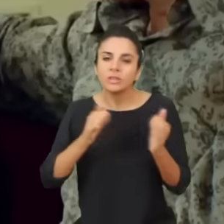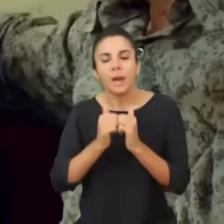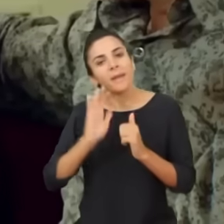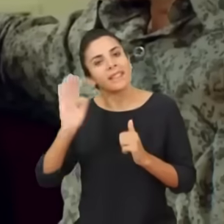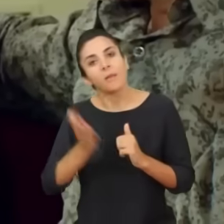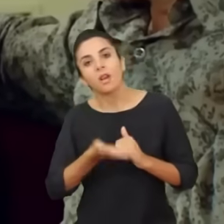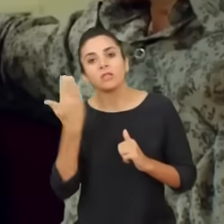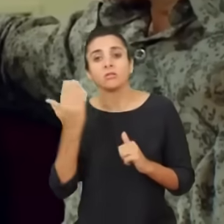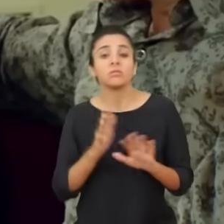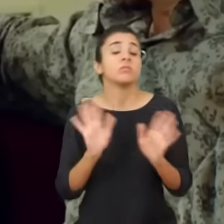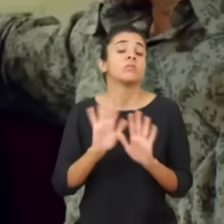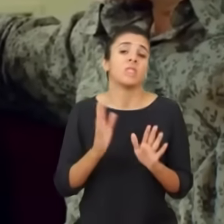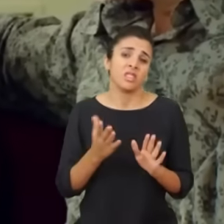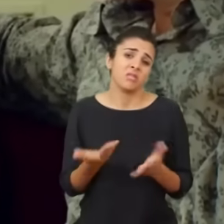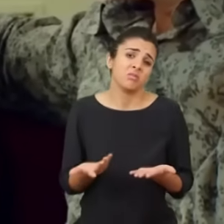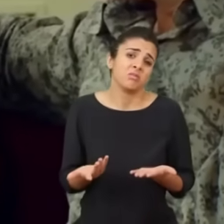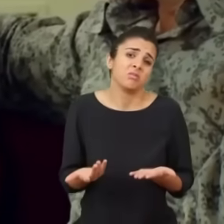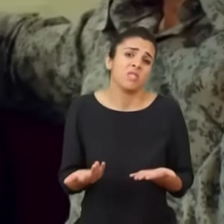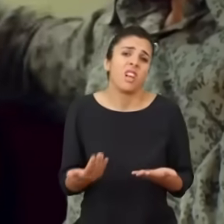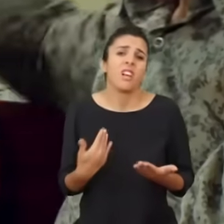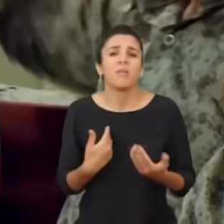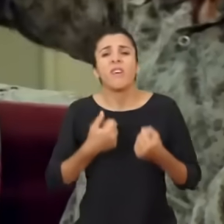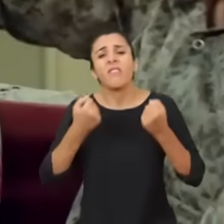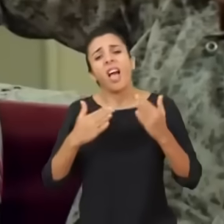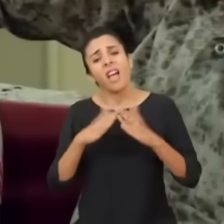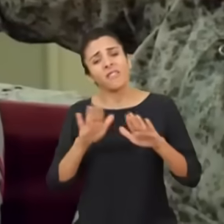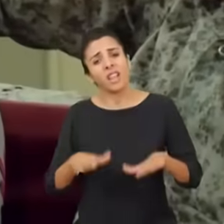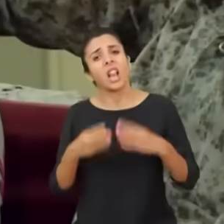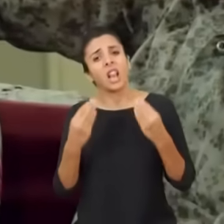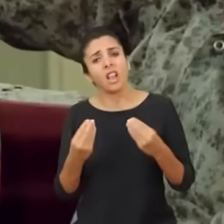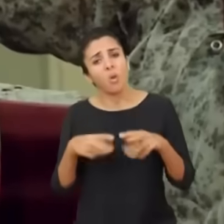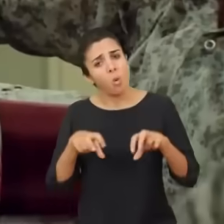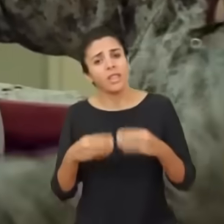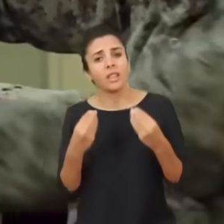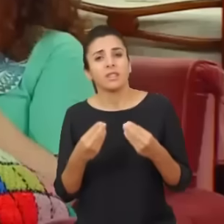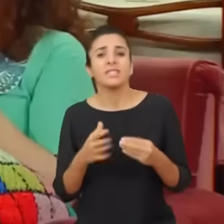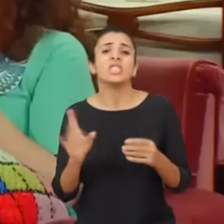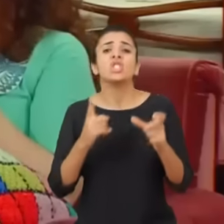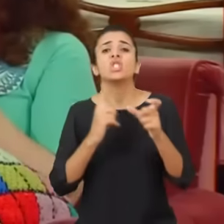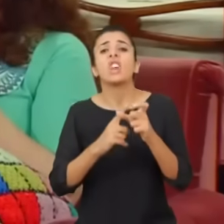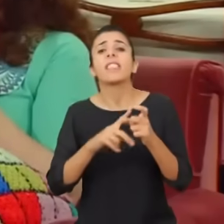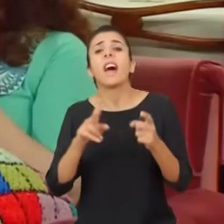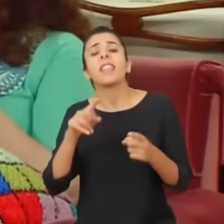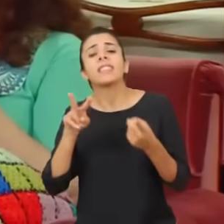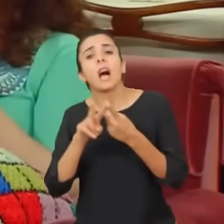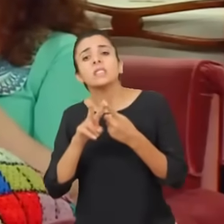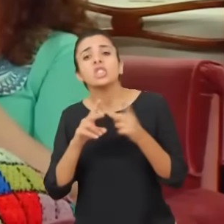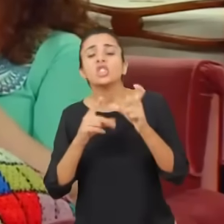Ay yok şimdi vallahi çok böyle ev hali oturuyoruz falan. Şimdi bilemedim. Çağatay, Nazlı,